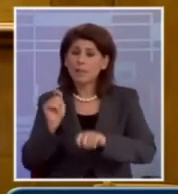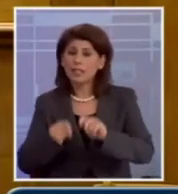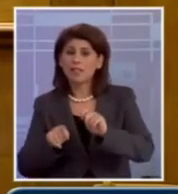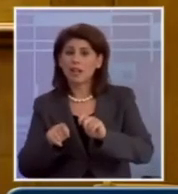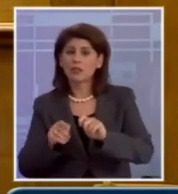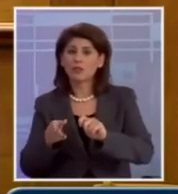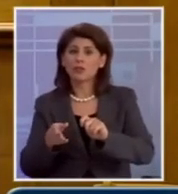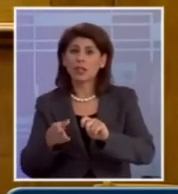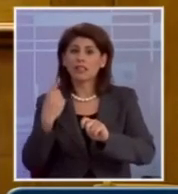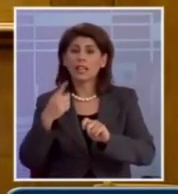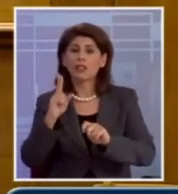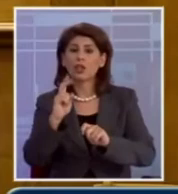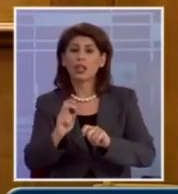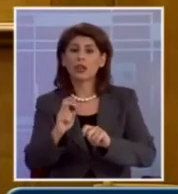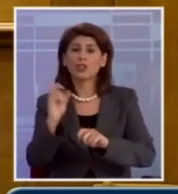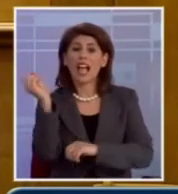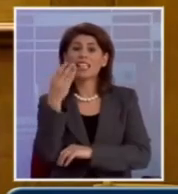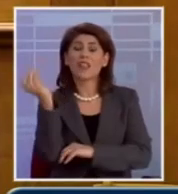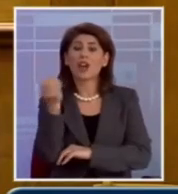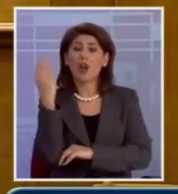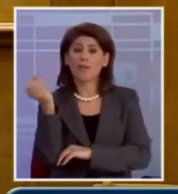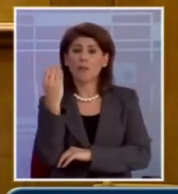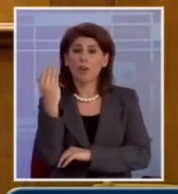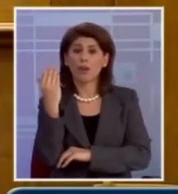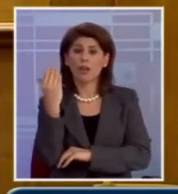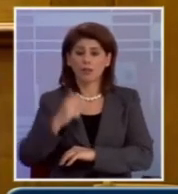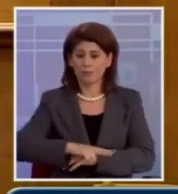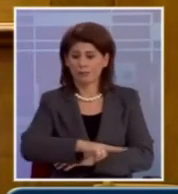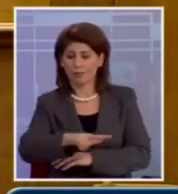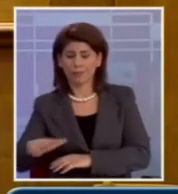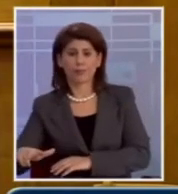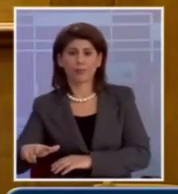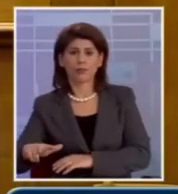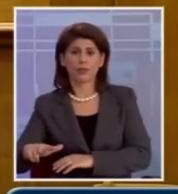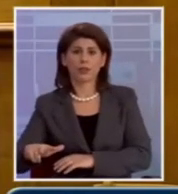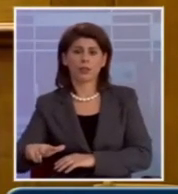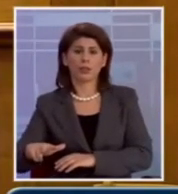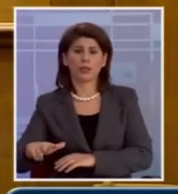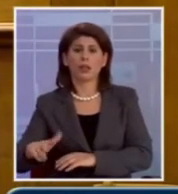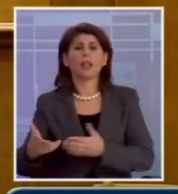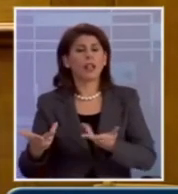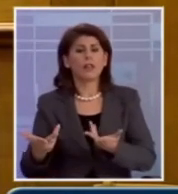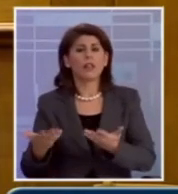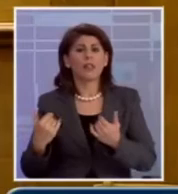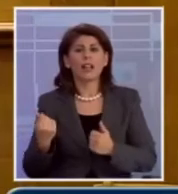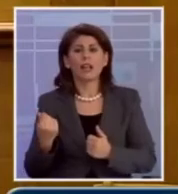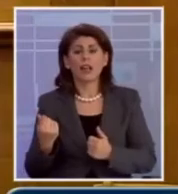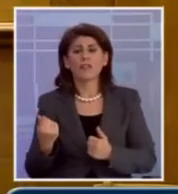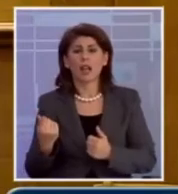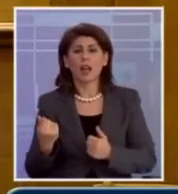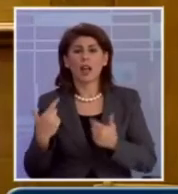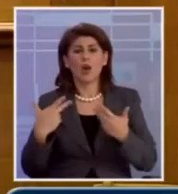τα 120 ασθενοφόρα που βρίσκονται παρκαρισμένα, γιατί δεν έχουν χρήμα, δεν είχαν